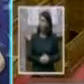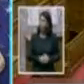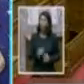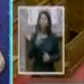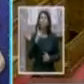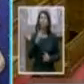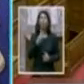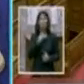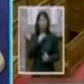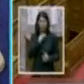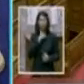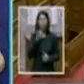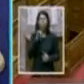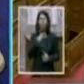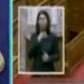προδότης.